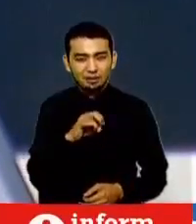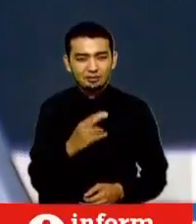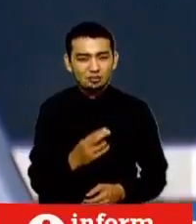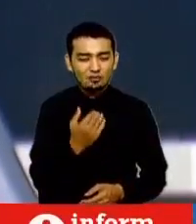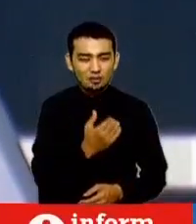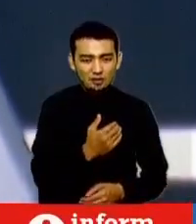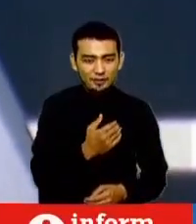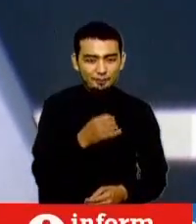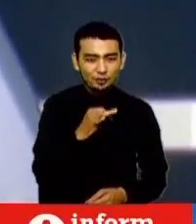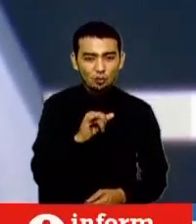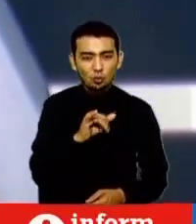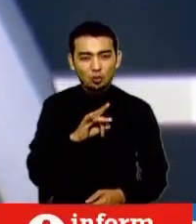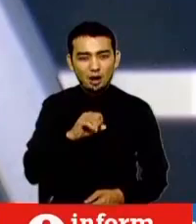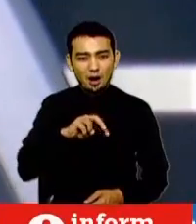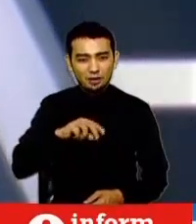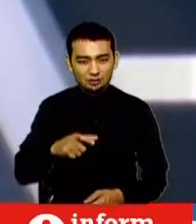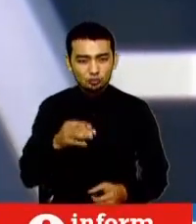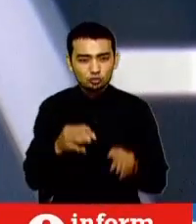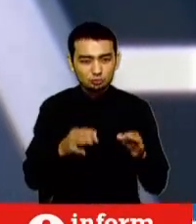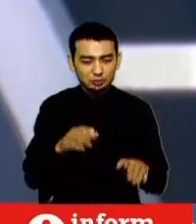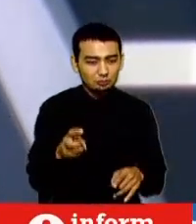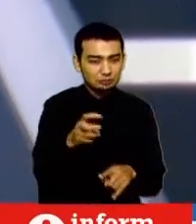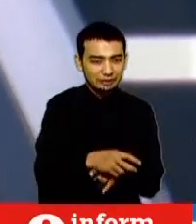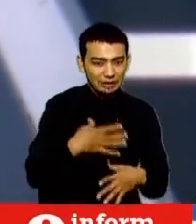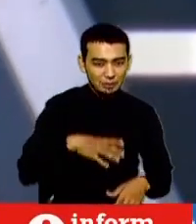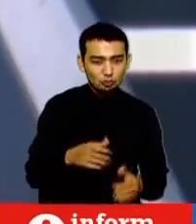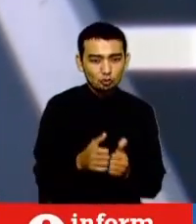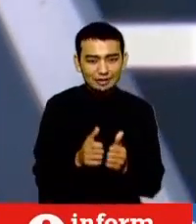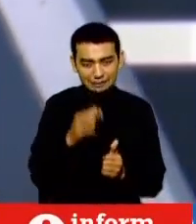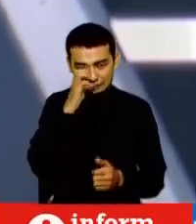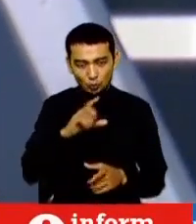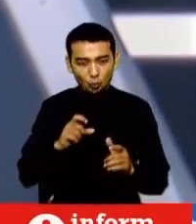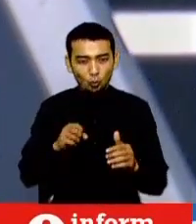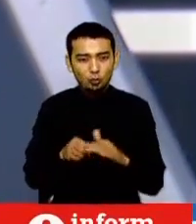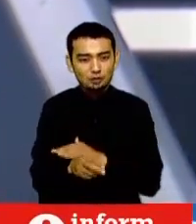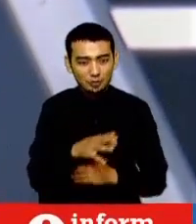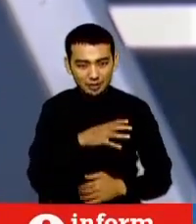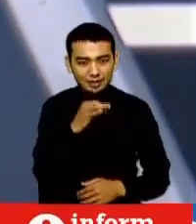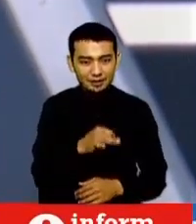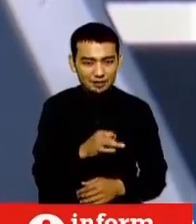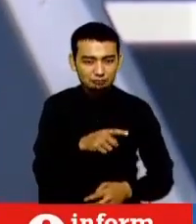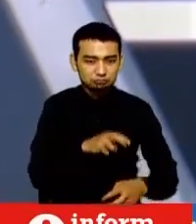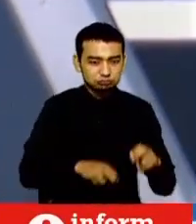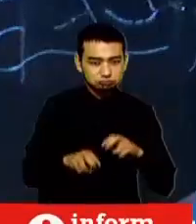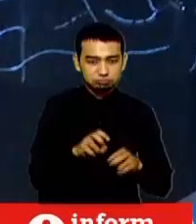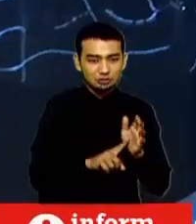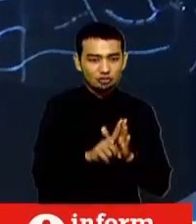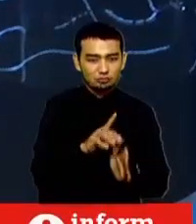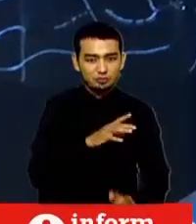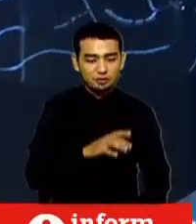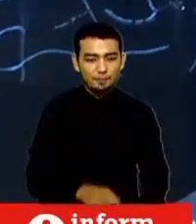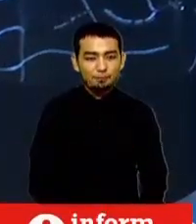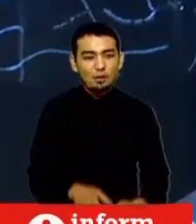его дело рассматривали в Уральском суде ковченко Не явился сбежал соседнюю страну затем его объявили в розыск